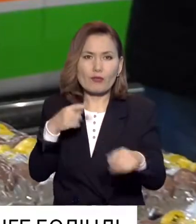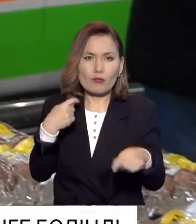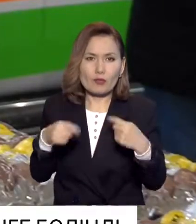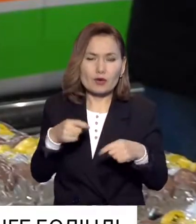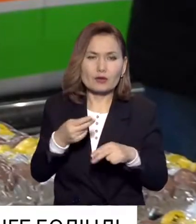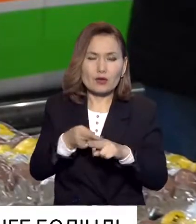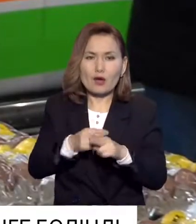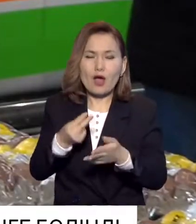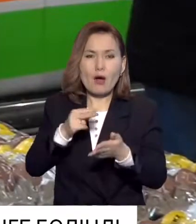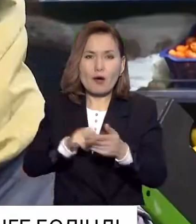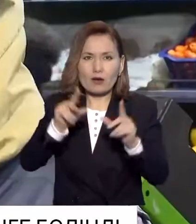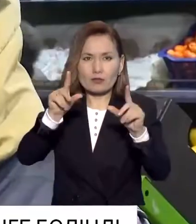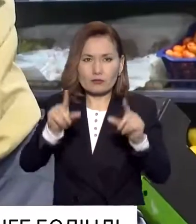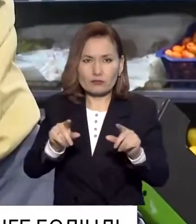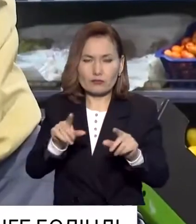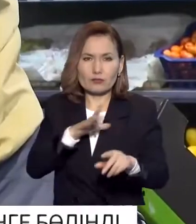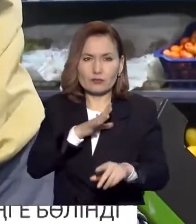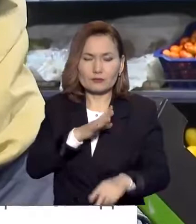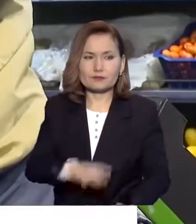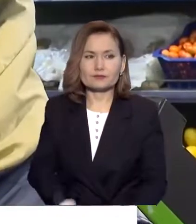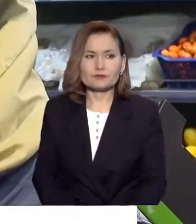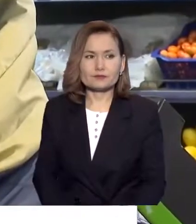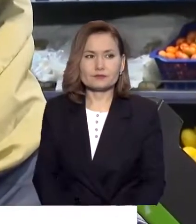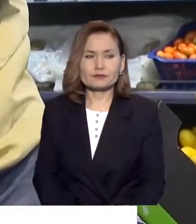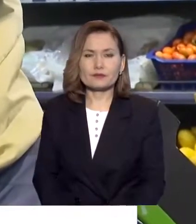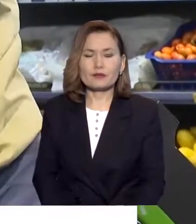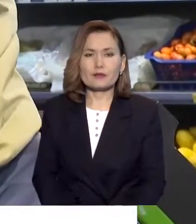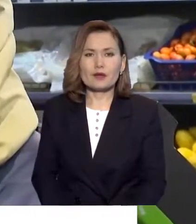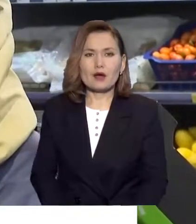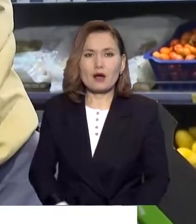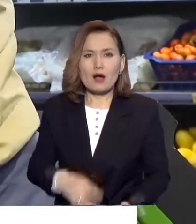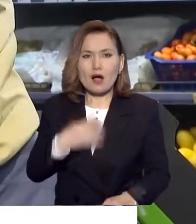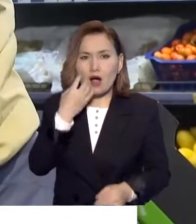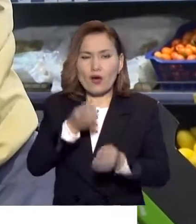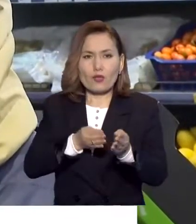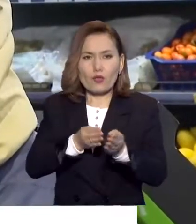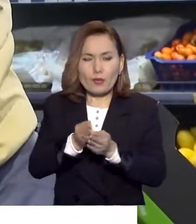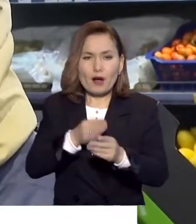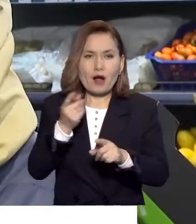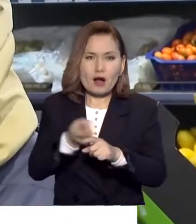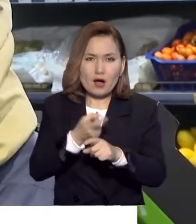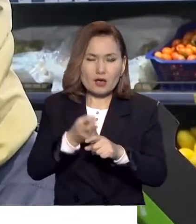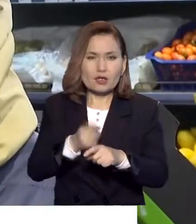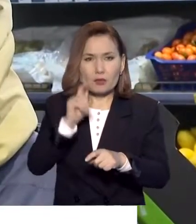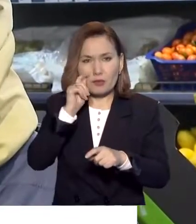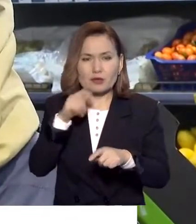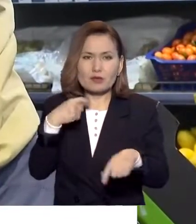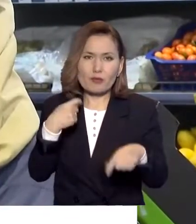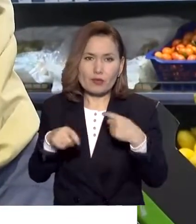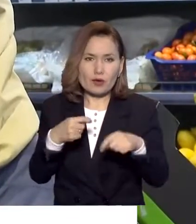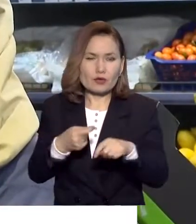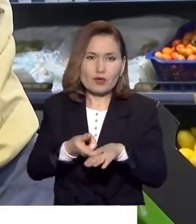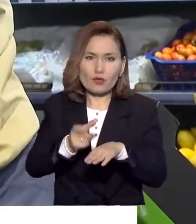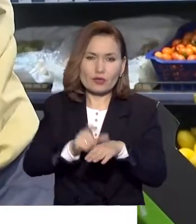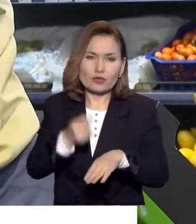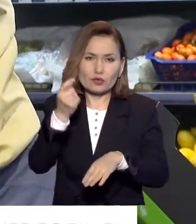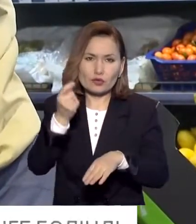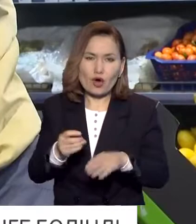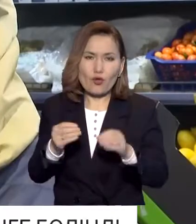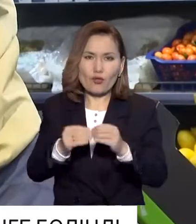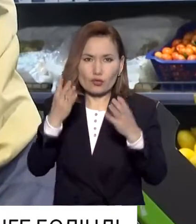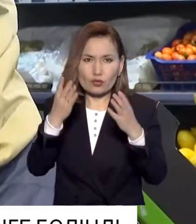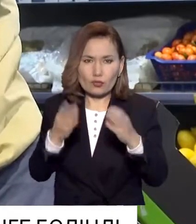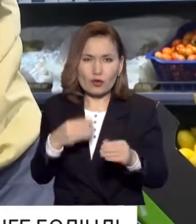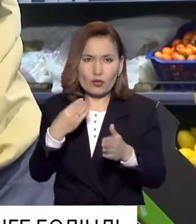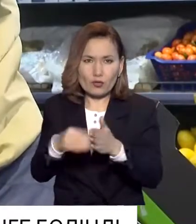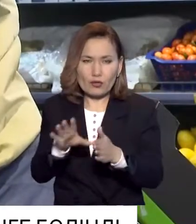Бағада ешқандай өзгеріс жоқ. Көкөністерді нормальный ценалар вроде нормальный сияқты мен өткенде келіп бір 10 күн бұрын алғам тура